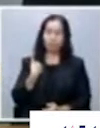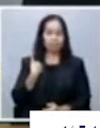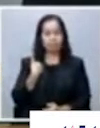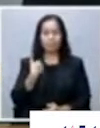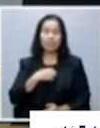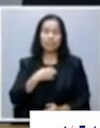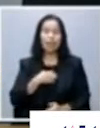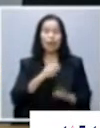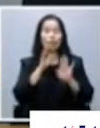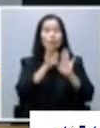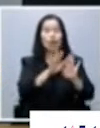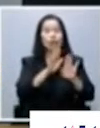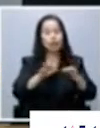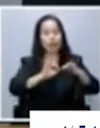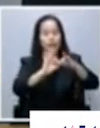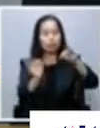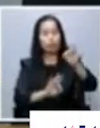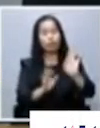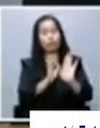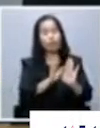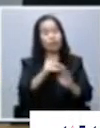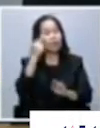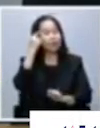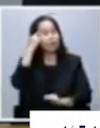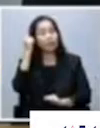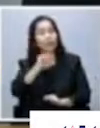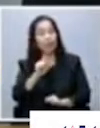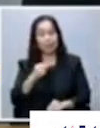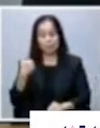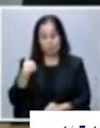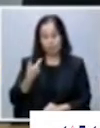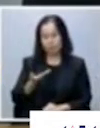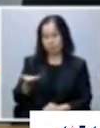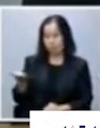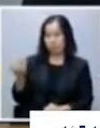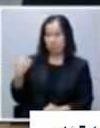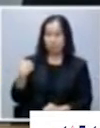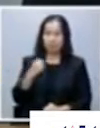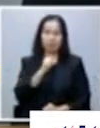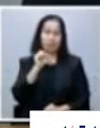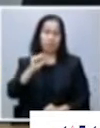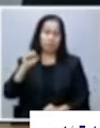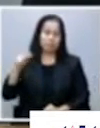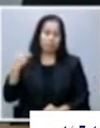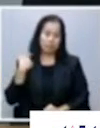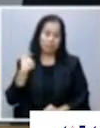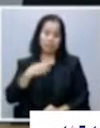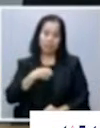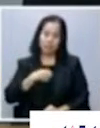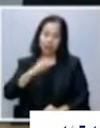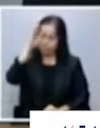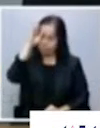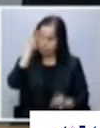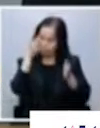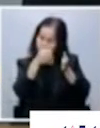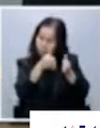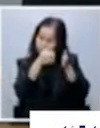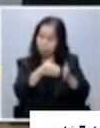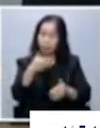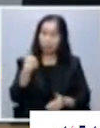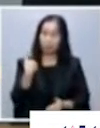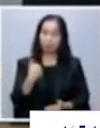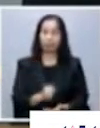ไว้ในชั้นกรรมธิการรวมถึงเพื่อนสมาชิกที่อยู่ในห้องนี้อีกหลายท่านที่ได้แปรยติงบประมาณในส่วนกระทรวงต่างประเทศผมต้องเรียนว่